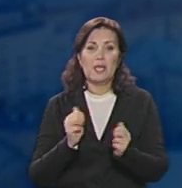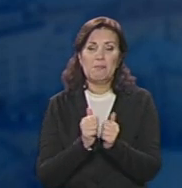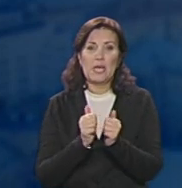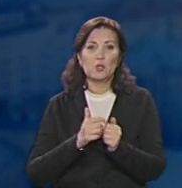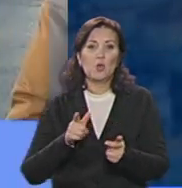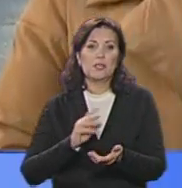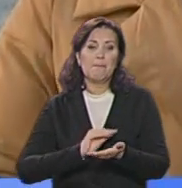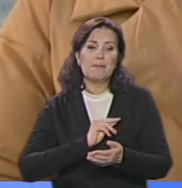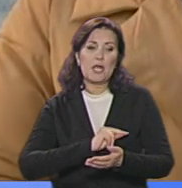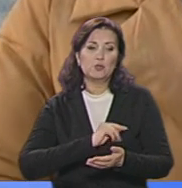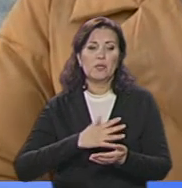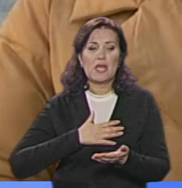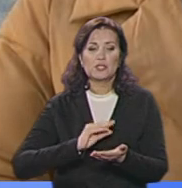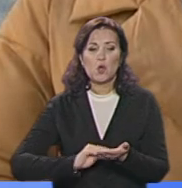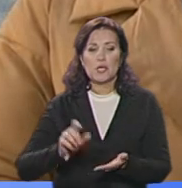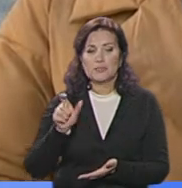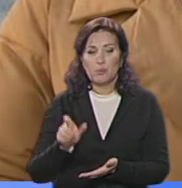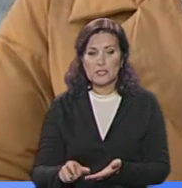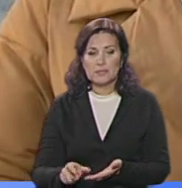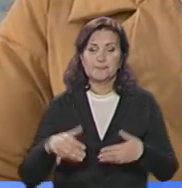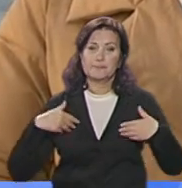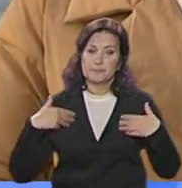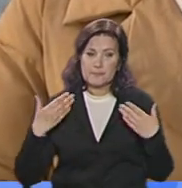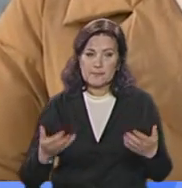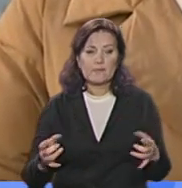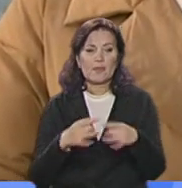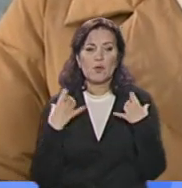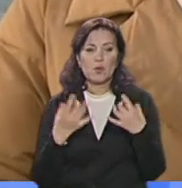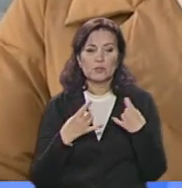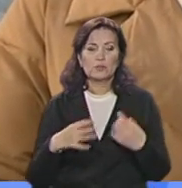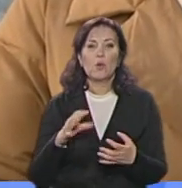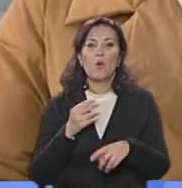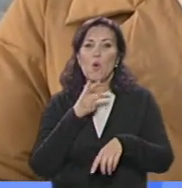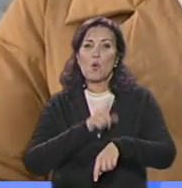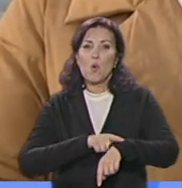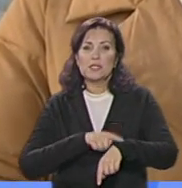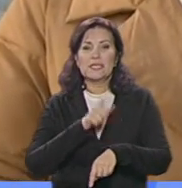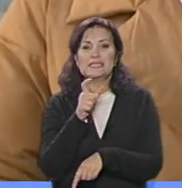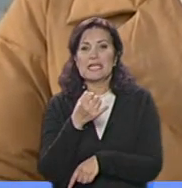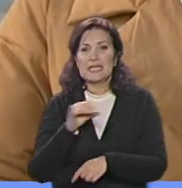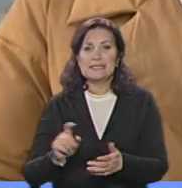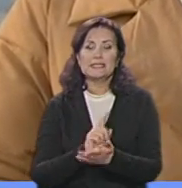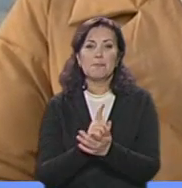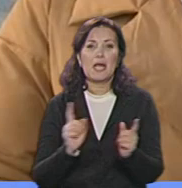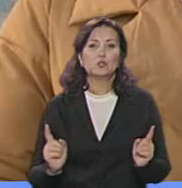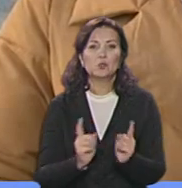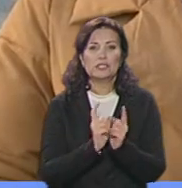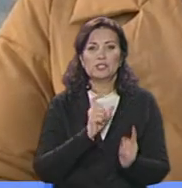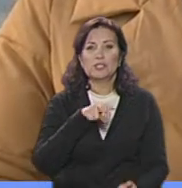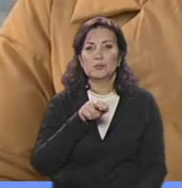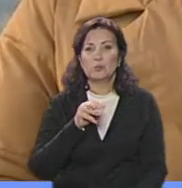наша кореспондентка Роксолана Бичай. Роксолано, привіт. Розкажи, тож, о котрій Володимир Зеленський має зустрітися з Володимиром